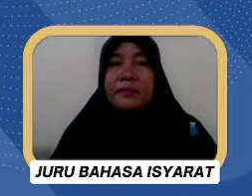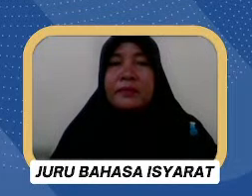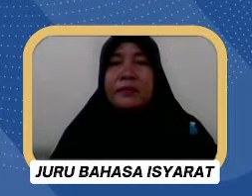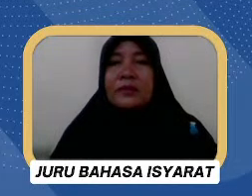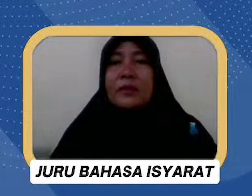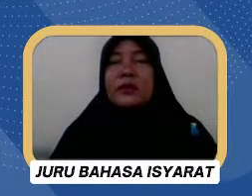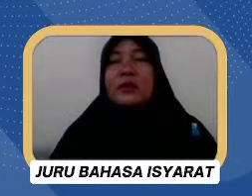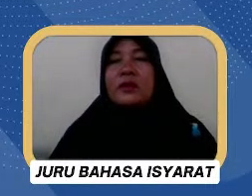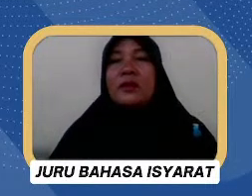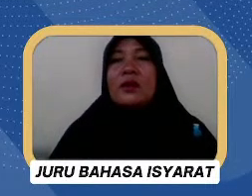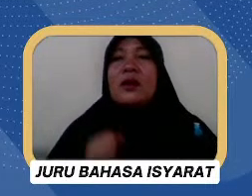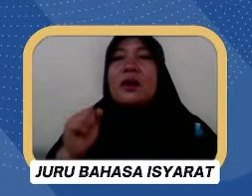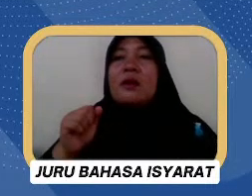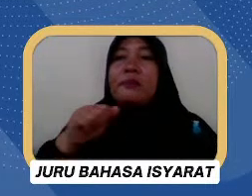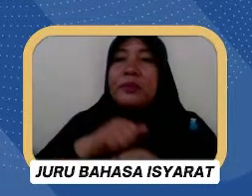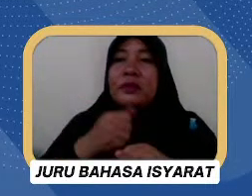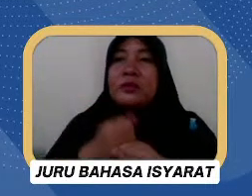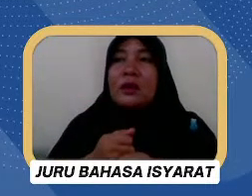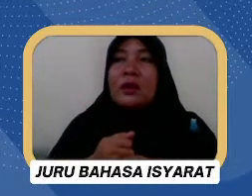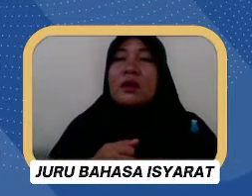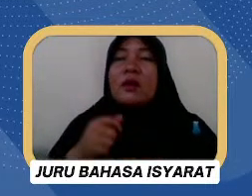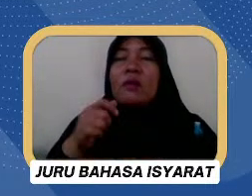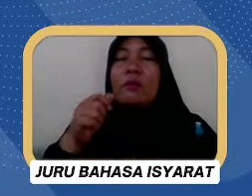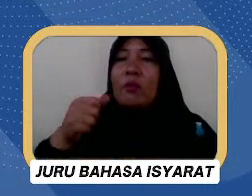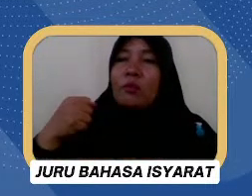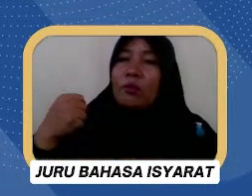pembantaian etnis. Ingat,